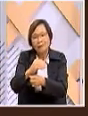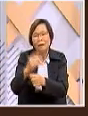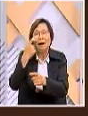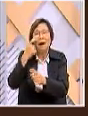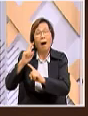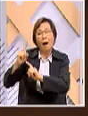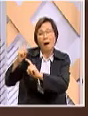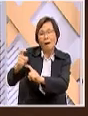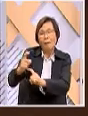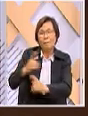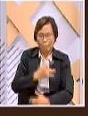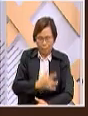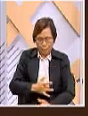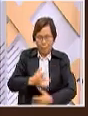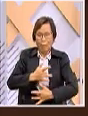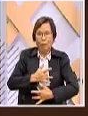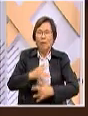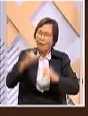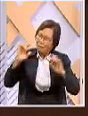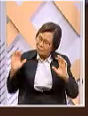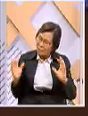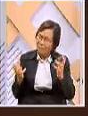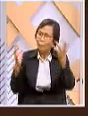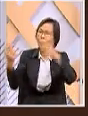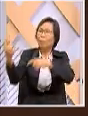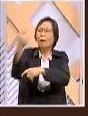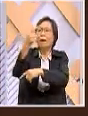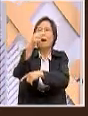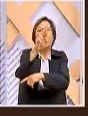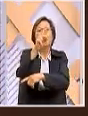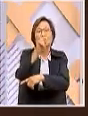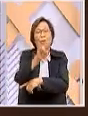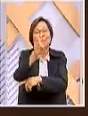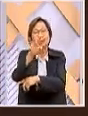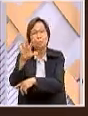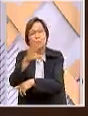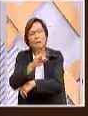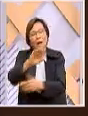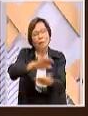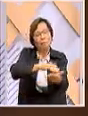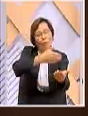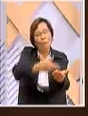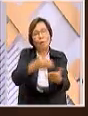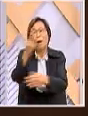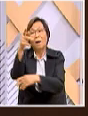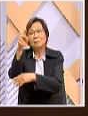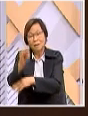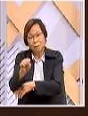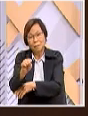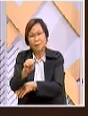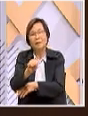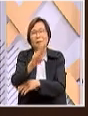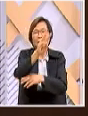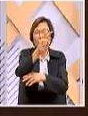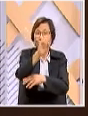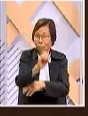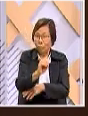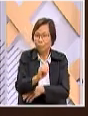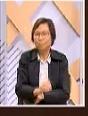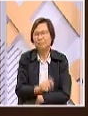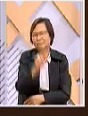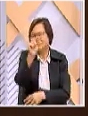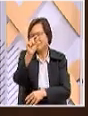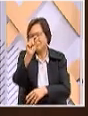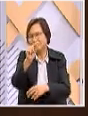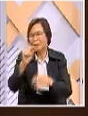cenderahati bagi menghargai bagi sambutan RTM yang ke-75 dan juga orkestra RTM yang ke-60. Dan seketika